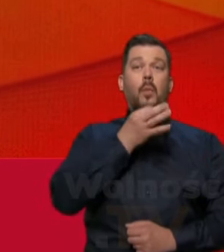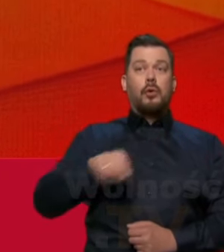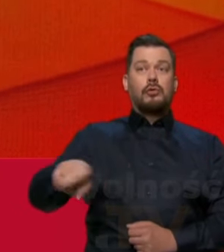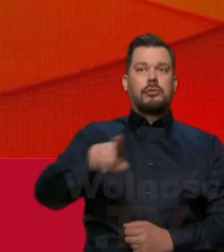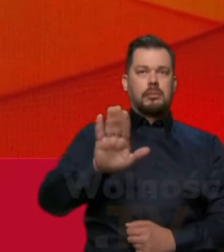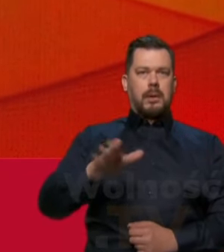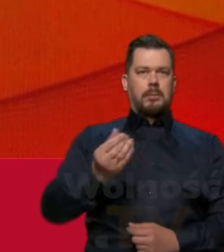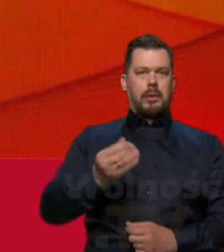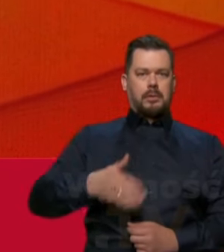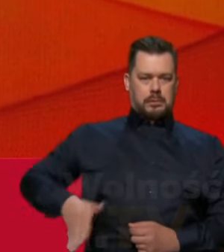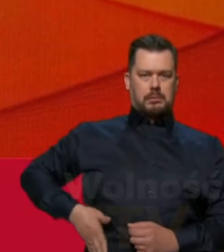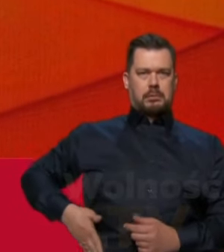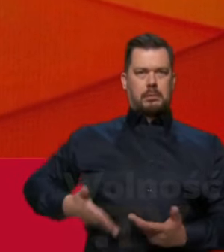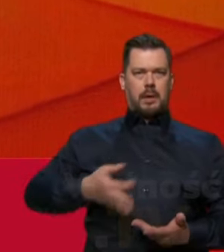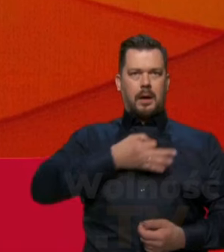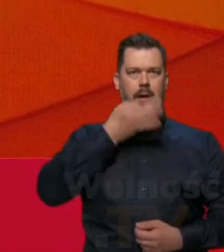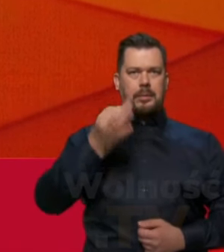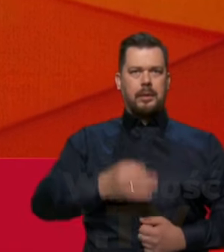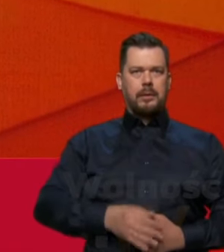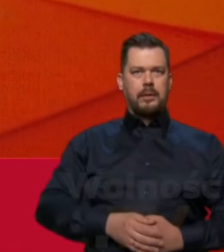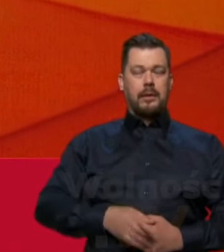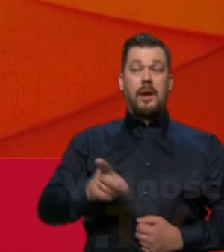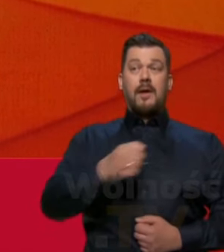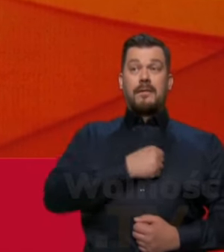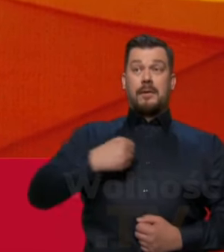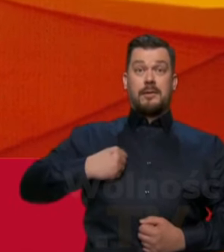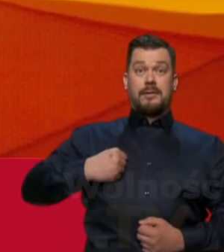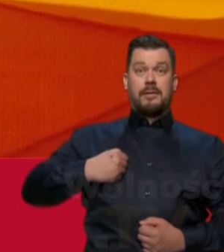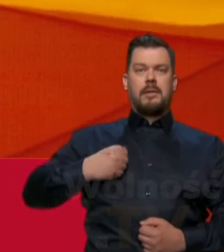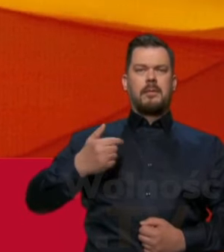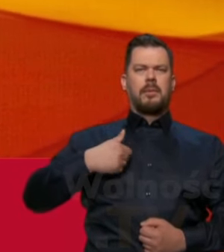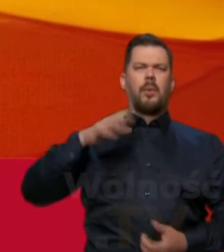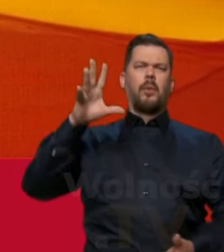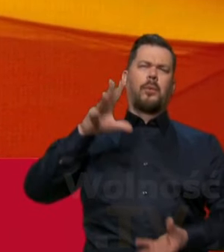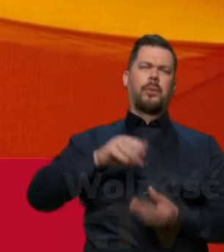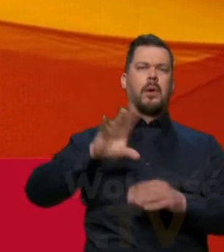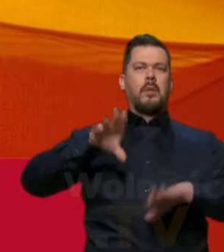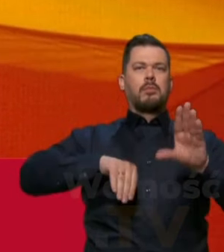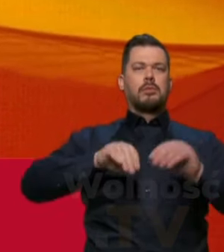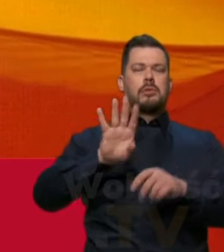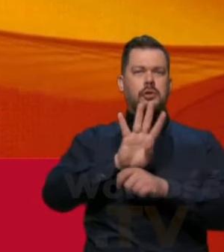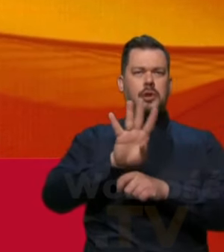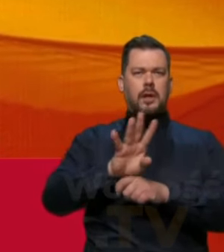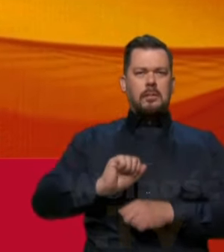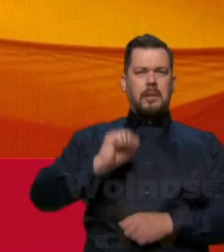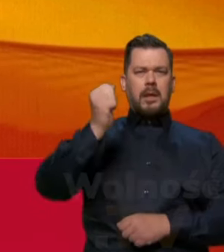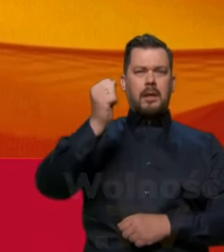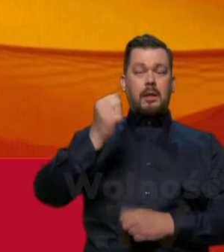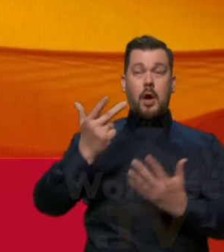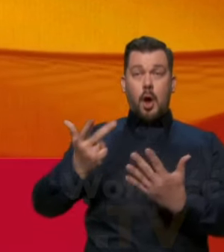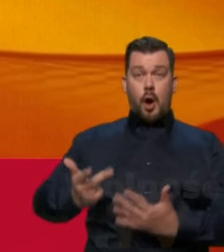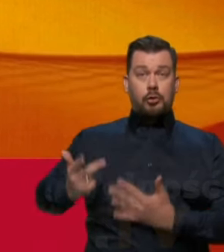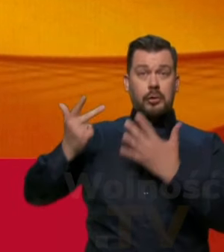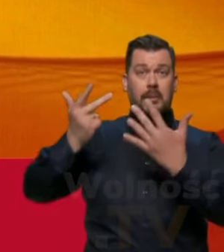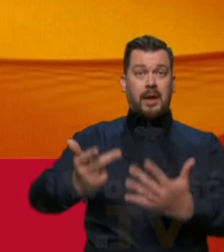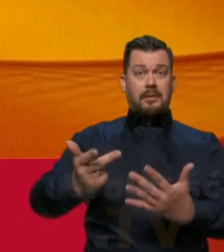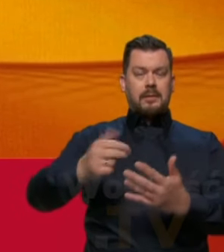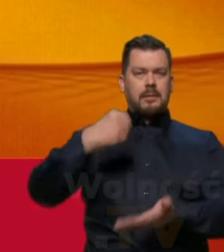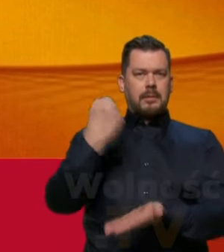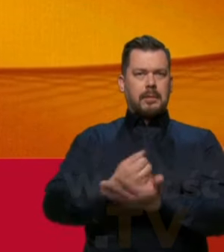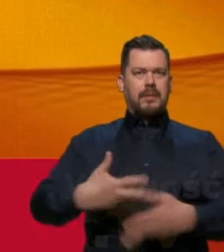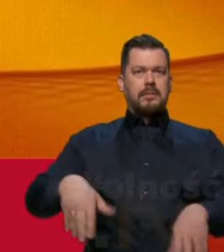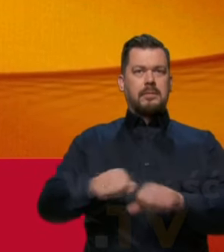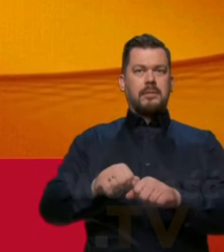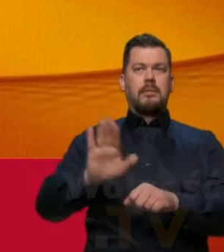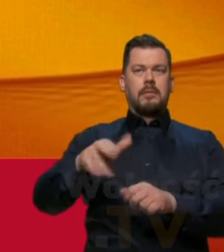wydadzą. Warszawa, kiedy pan zostawał prezydentem, miała budżet przeszło 14-miliardowy. Po 8 latach rządów Prawa i Sprawiedliwości